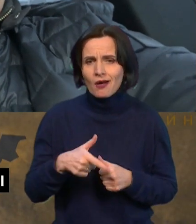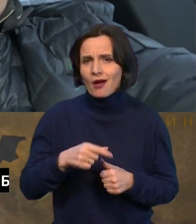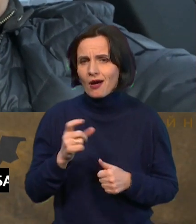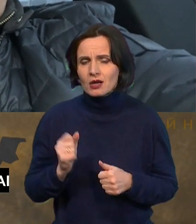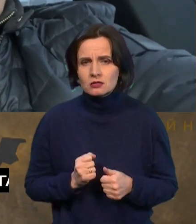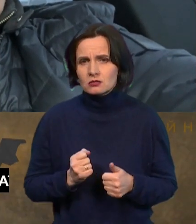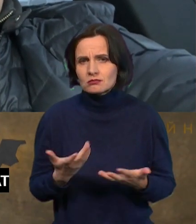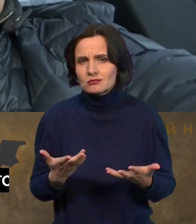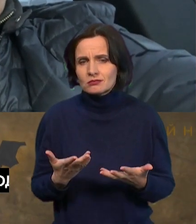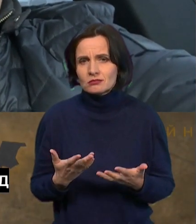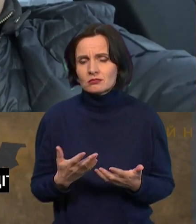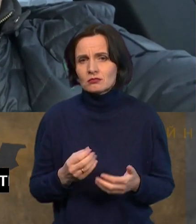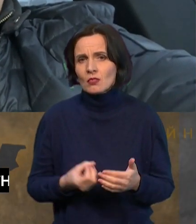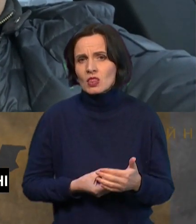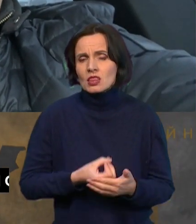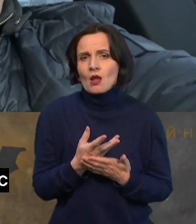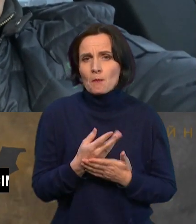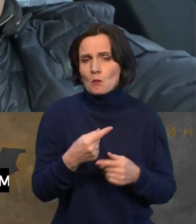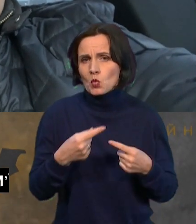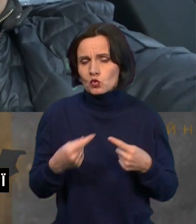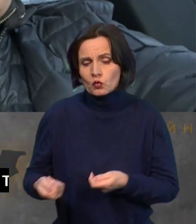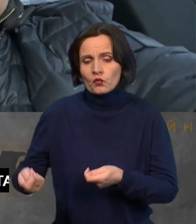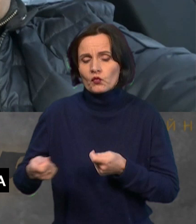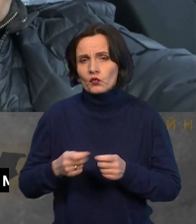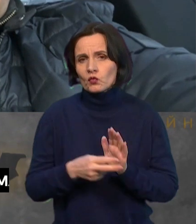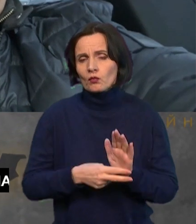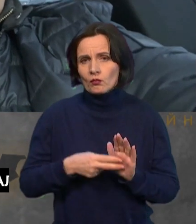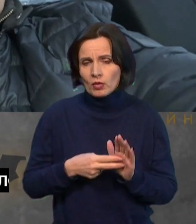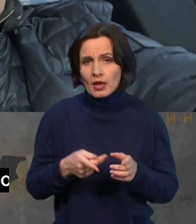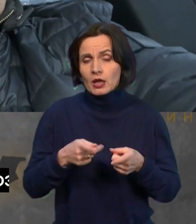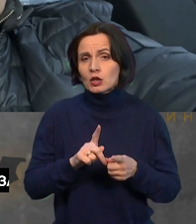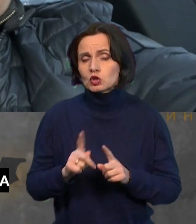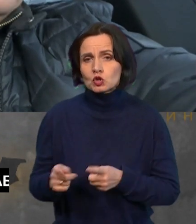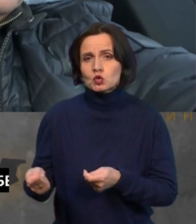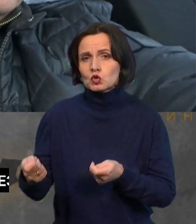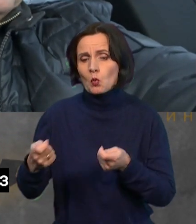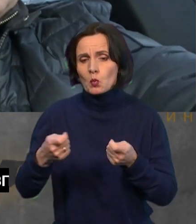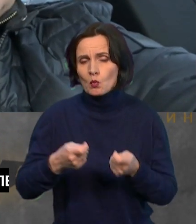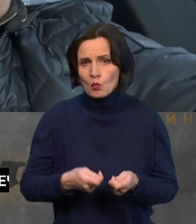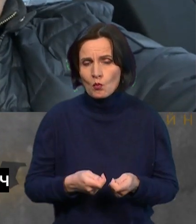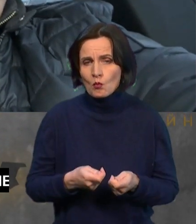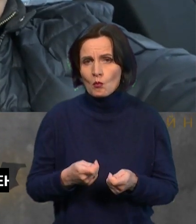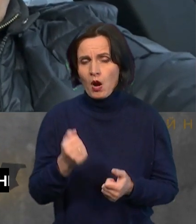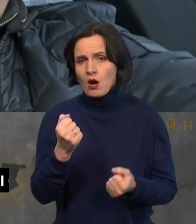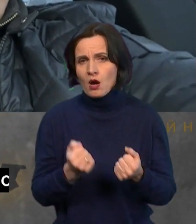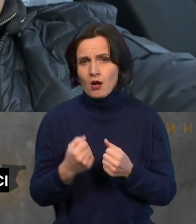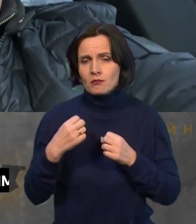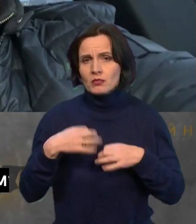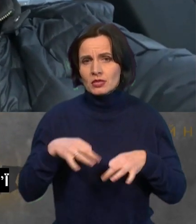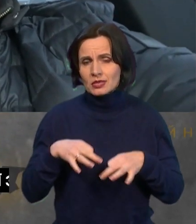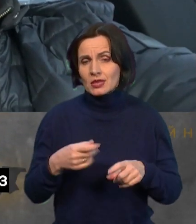дивіться, нафтопродукти їдуть в основному залізницею. Дійсно, що їде, ну, от, власне, автомобільним транспортом,